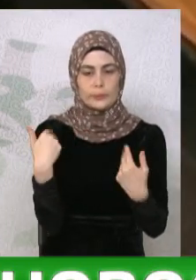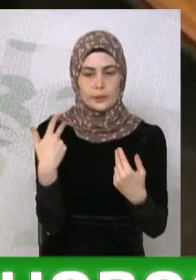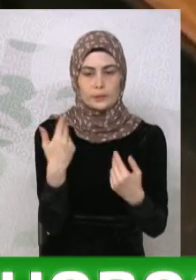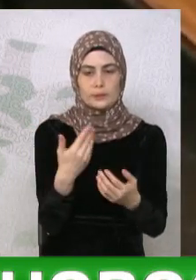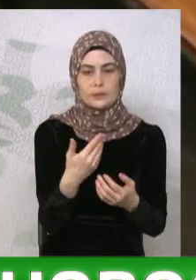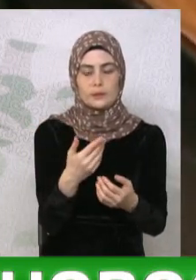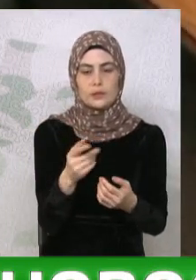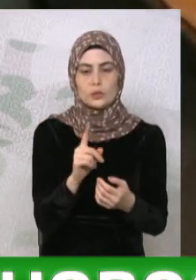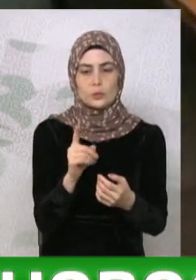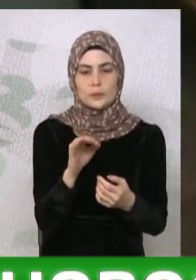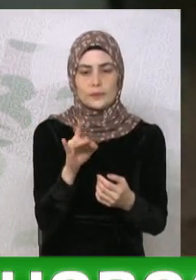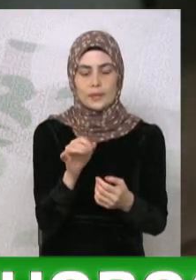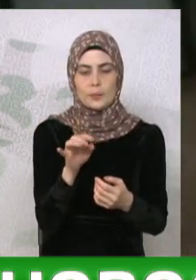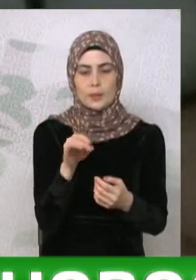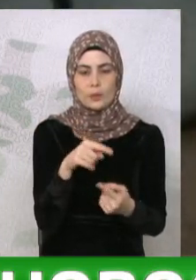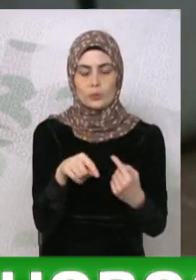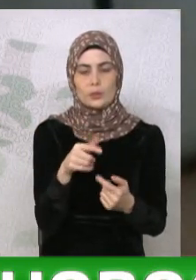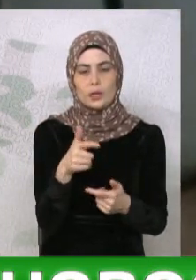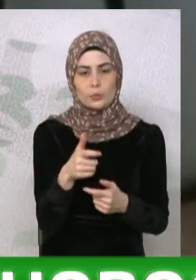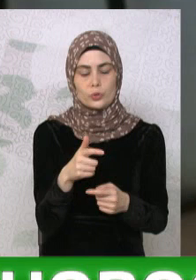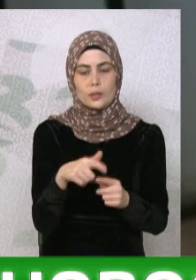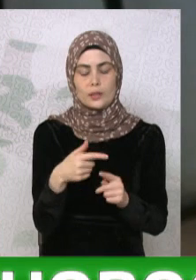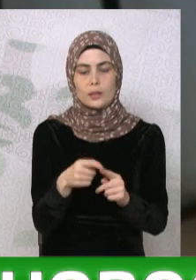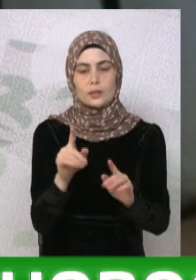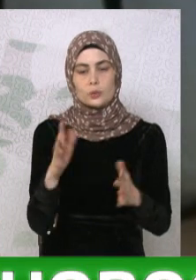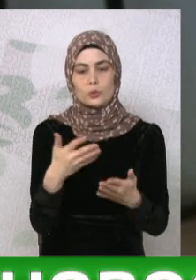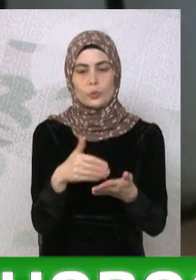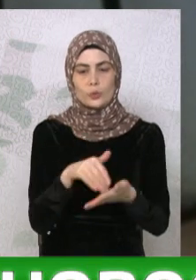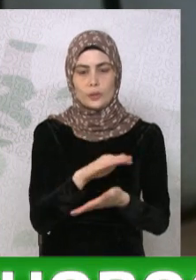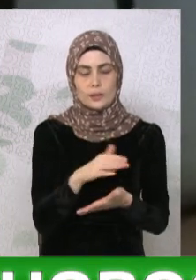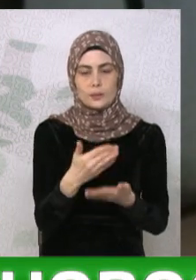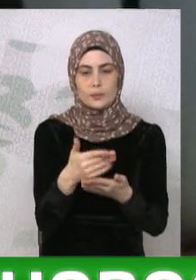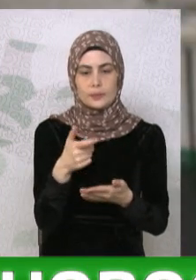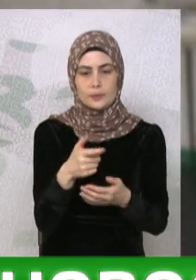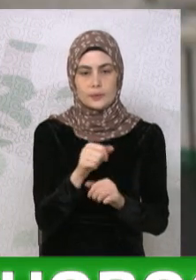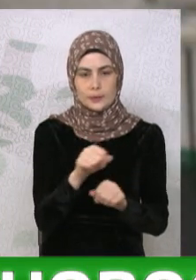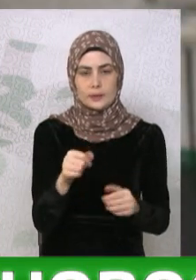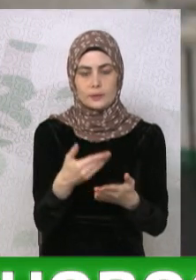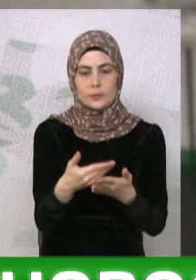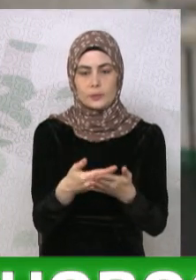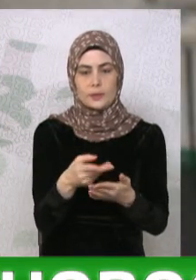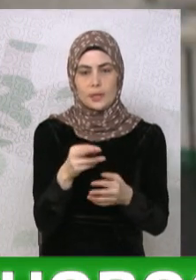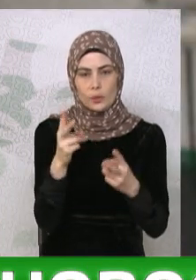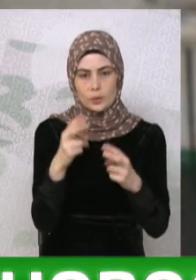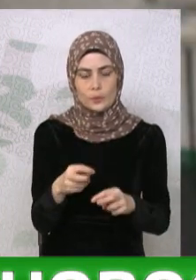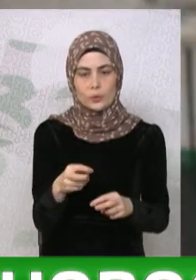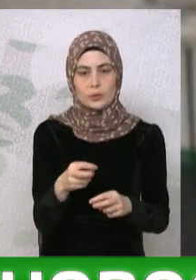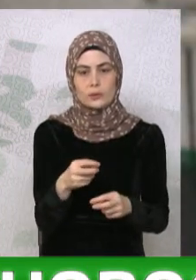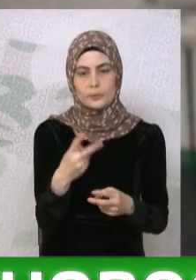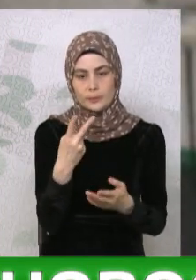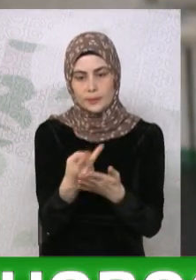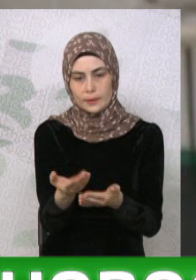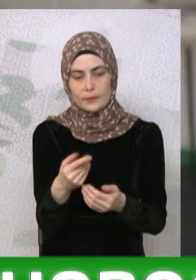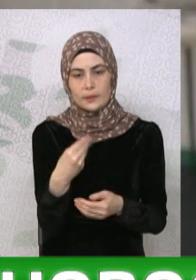осуществлении надзора в сфере оборота оружия. То есть речь идет о случаях отказа гражданина предоставить оружие для осмотра, а также